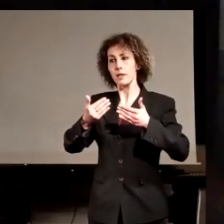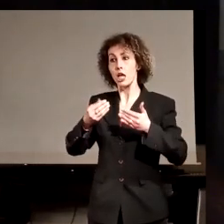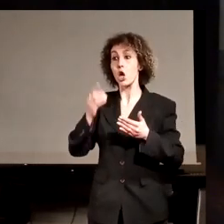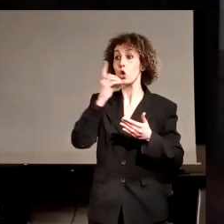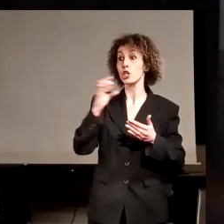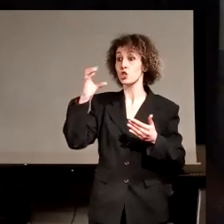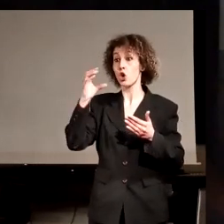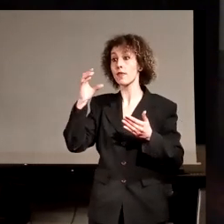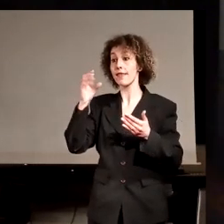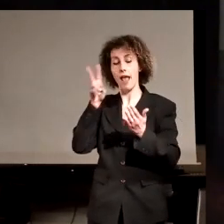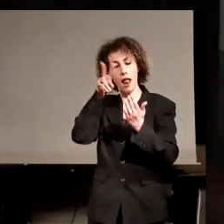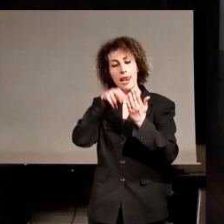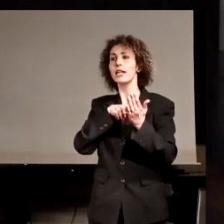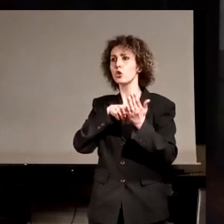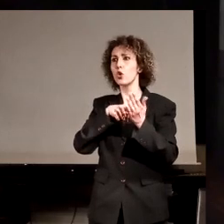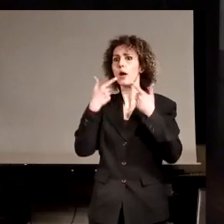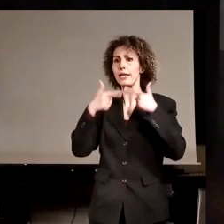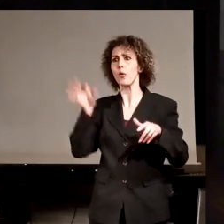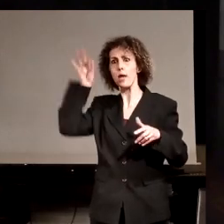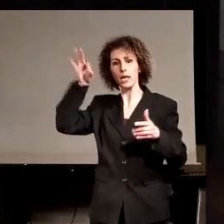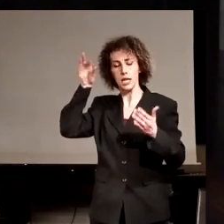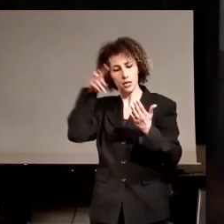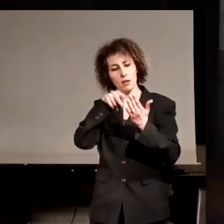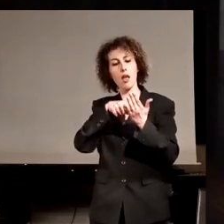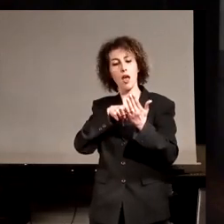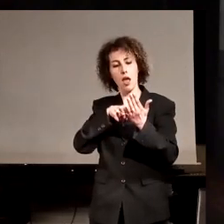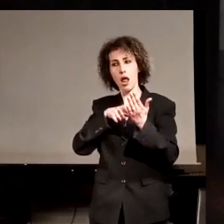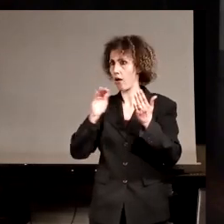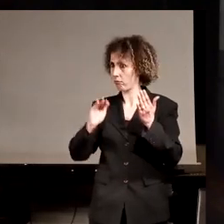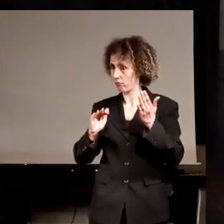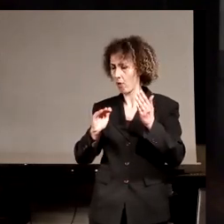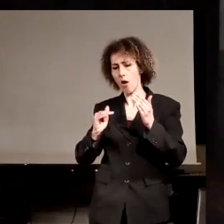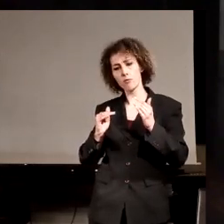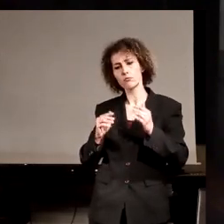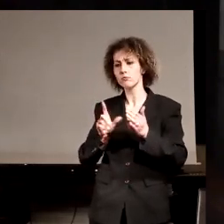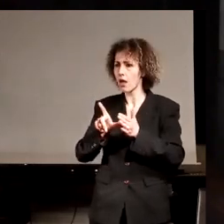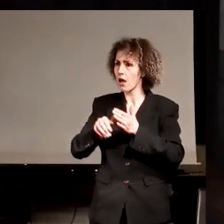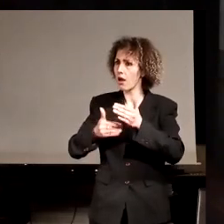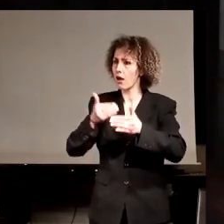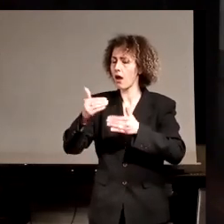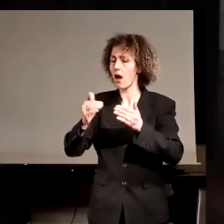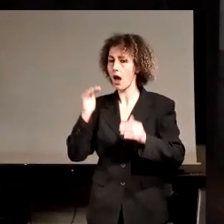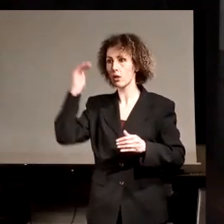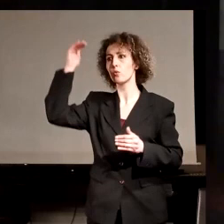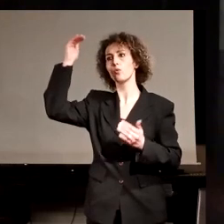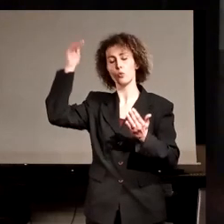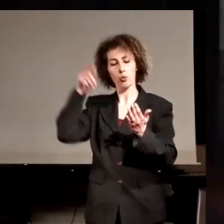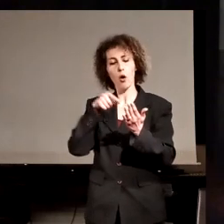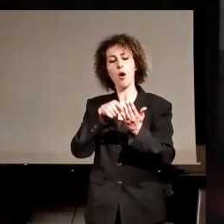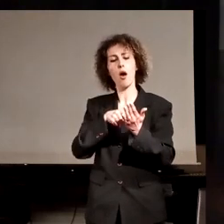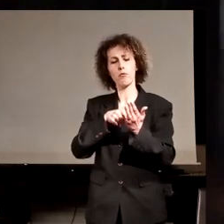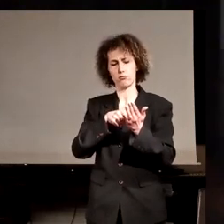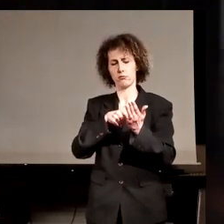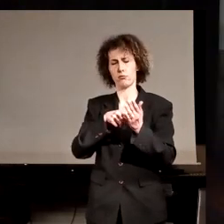da adulto poi gli è capitato di leggerlo in originale ha detto prendete mi faceva impressione di una brutta traduzione